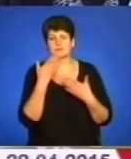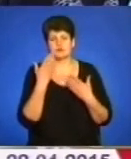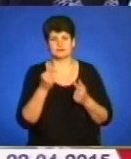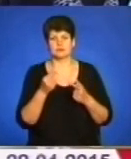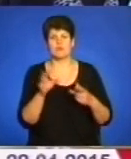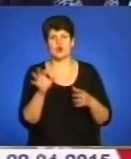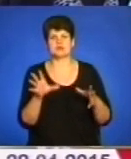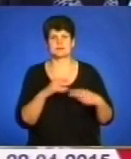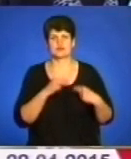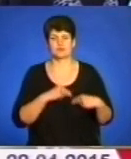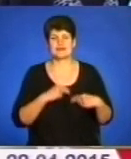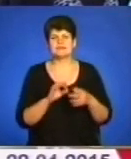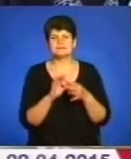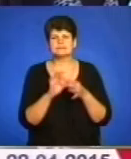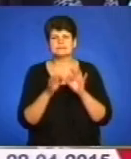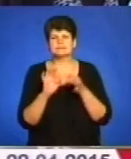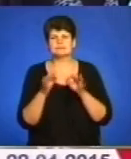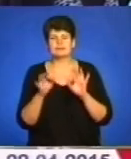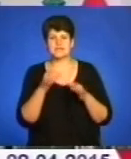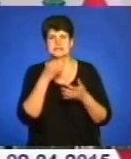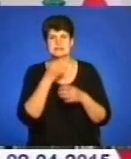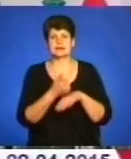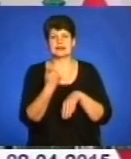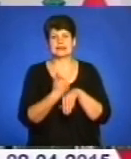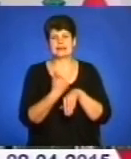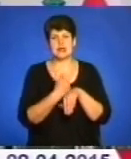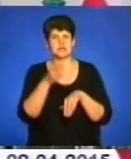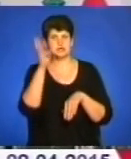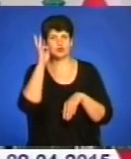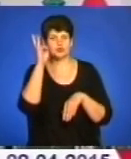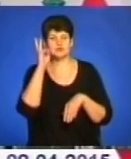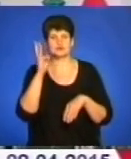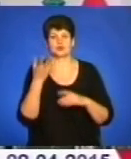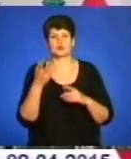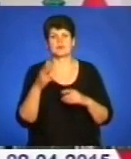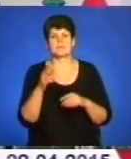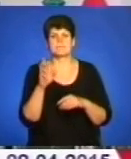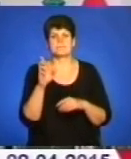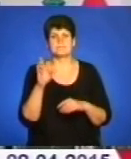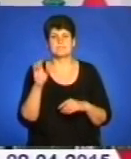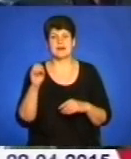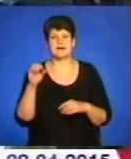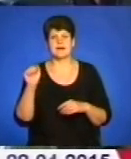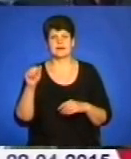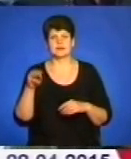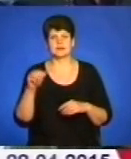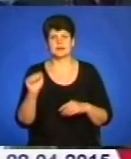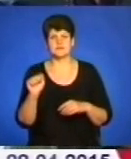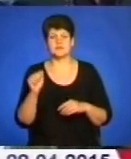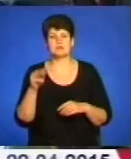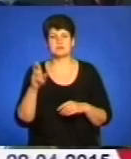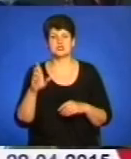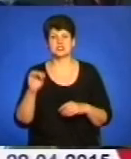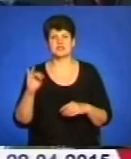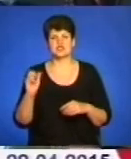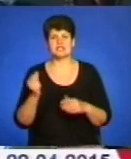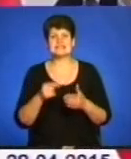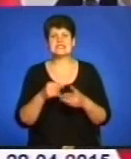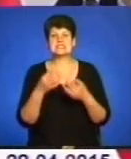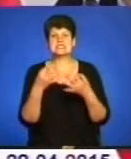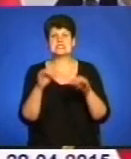співробітництва, а про деталі, зазначила генеральний консул Республіки Польща у Луцьку Беата Бживчи. І сертифікація української